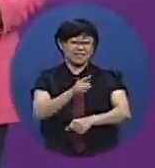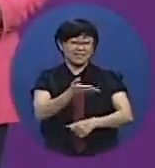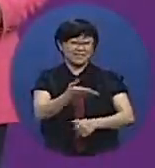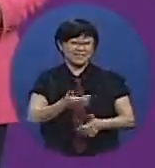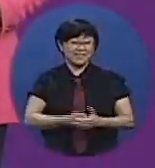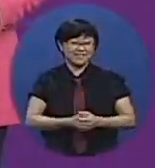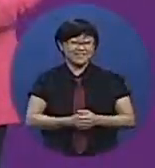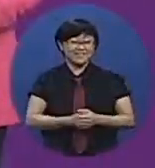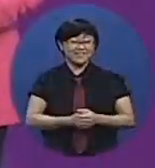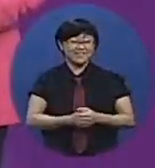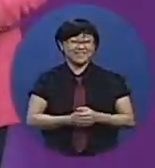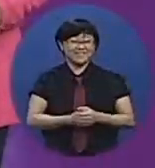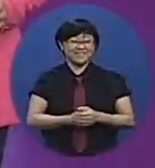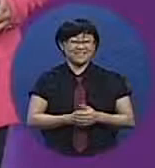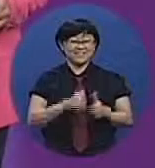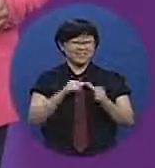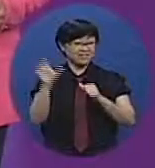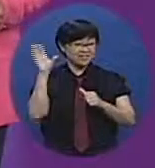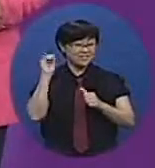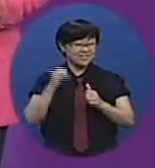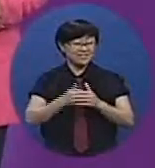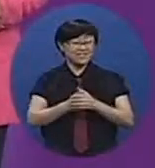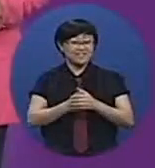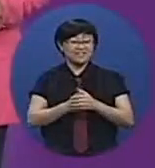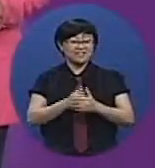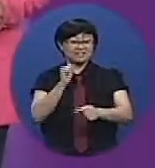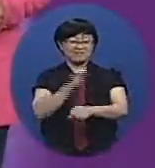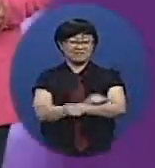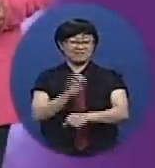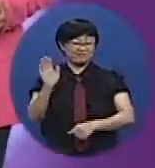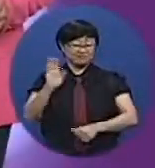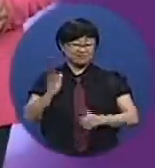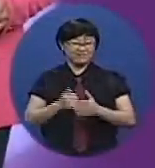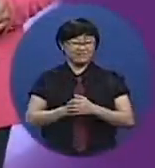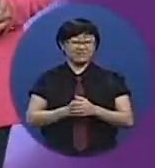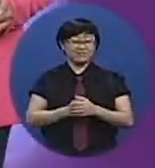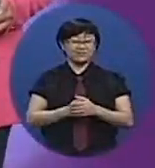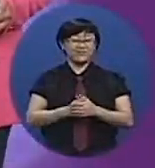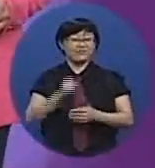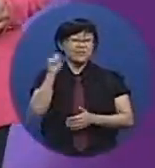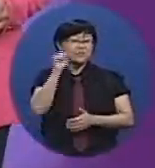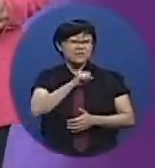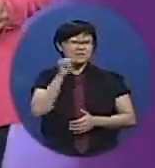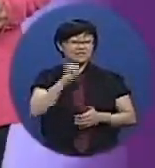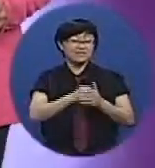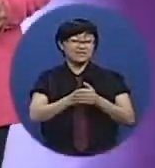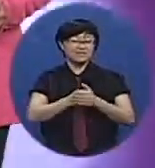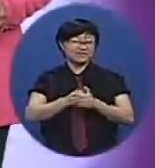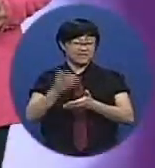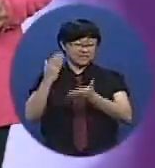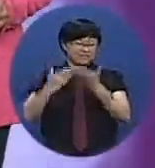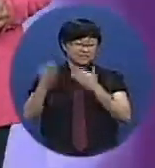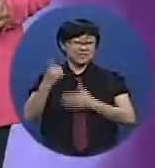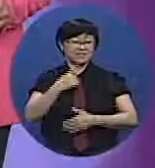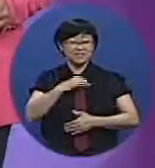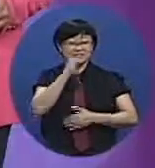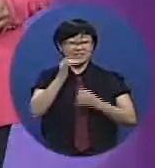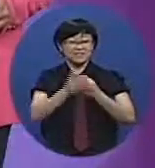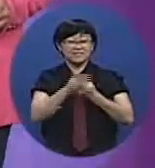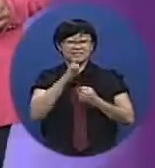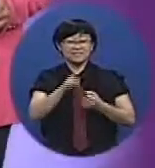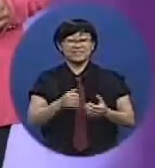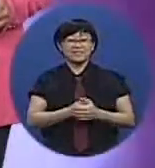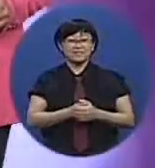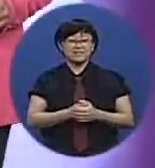잘하셨다고요? 네. 매우 뭐 잘한 건 아니고 네. 네. 취미가 이제 있고 네. 그래서 이제 그럴 때는